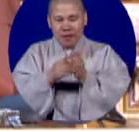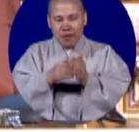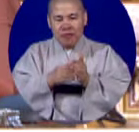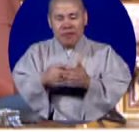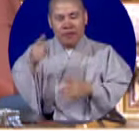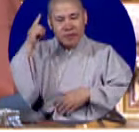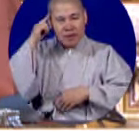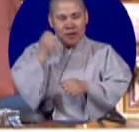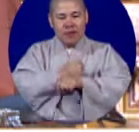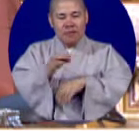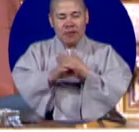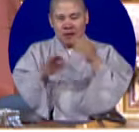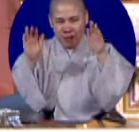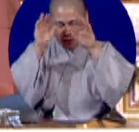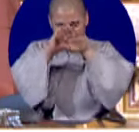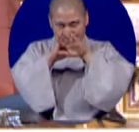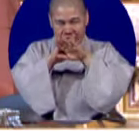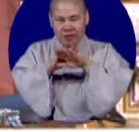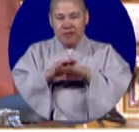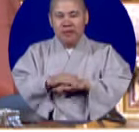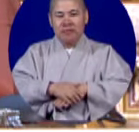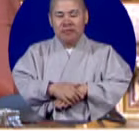의식이다 하면 깜깜해지겠죠.